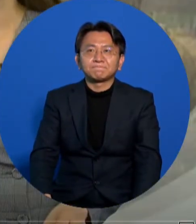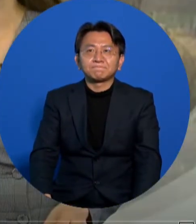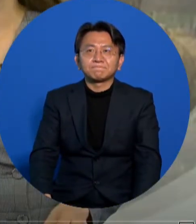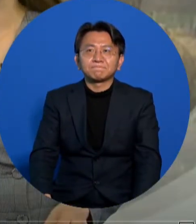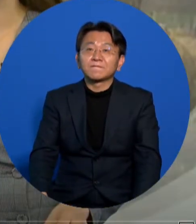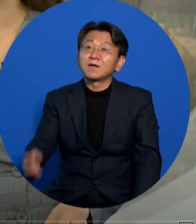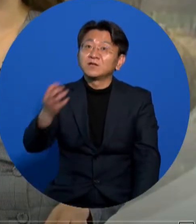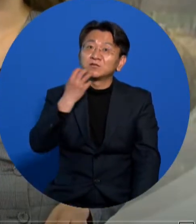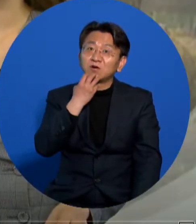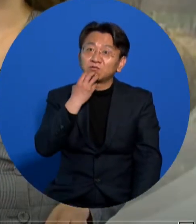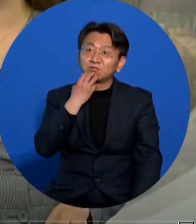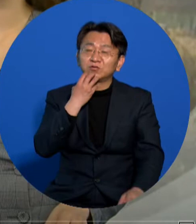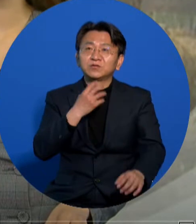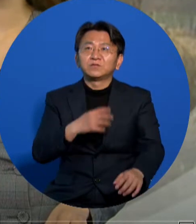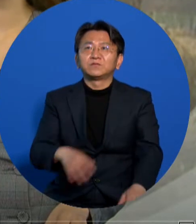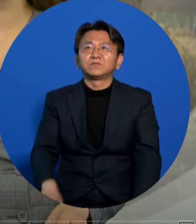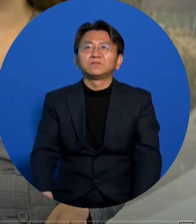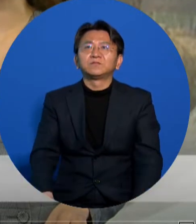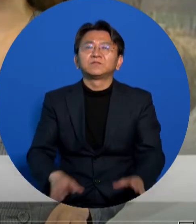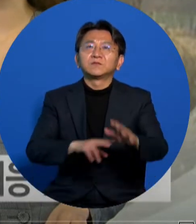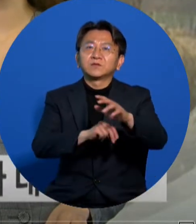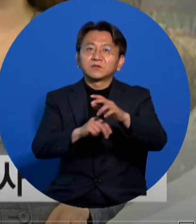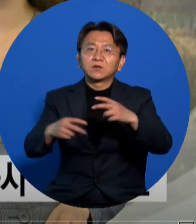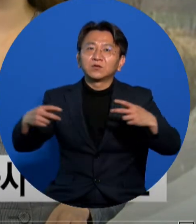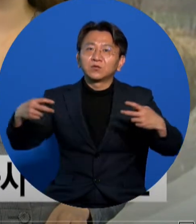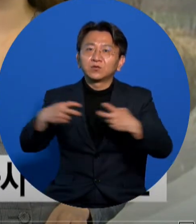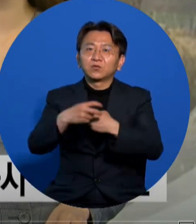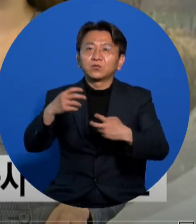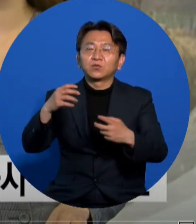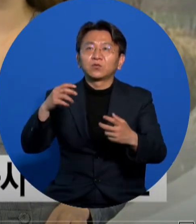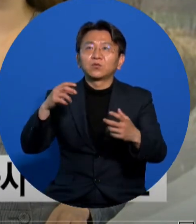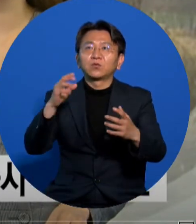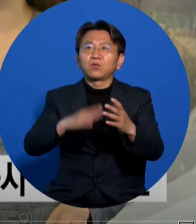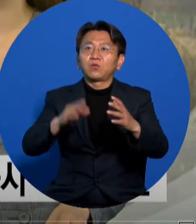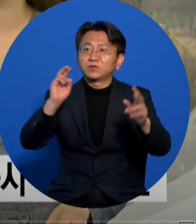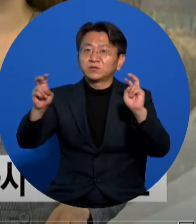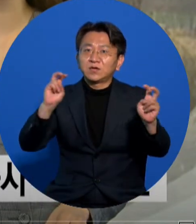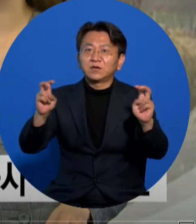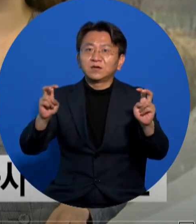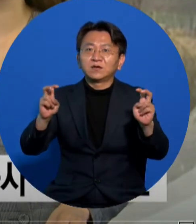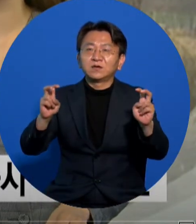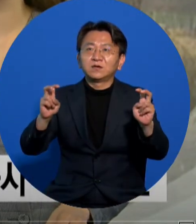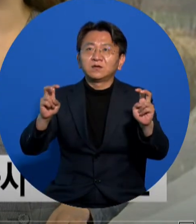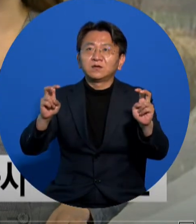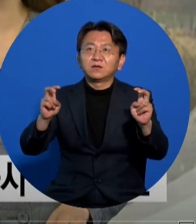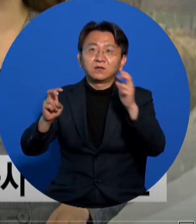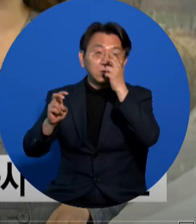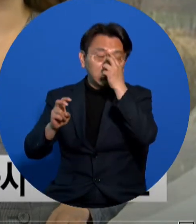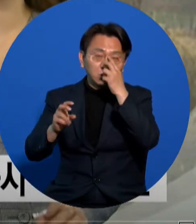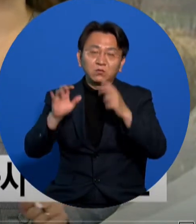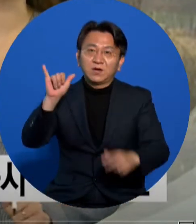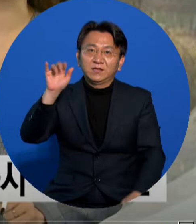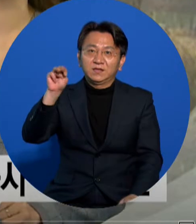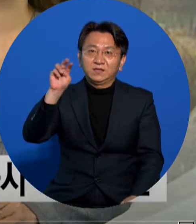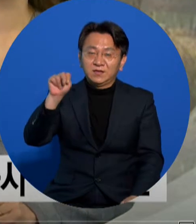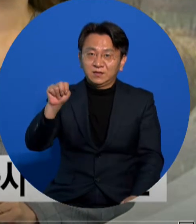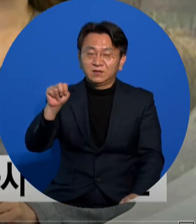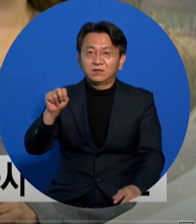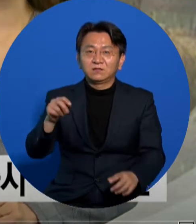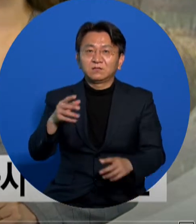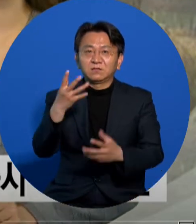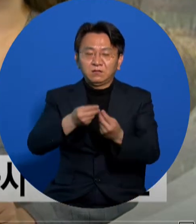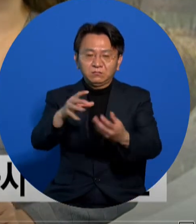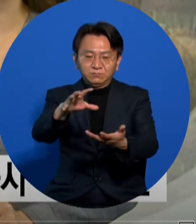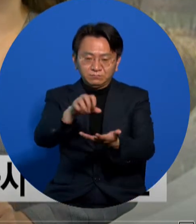네, 서울 지하철을 운영하는 서울교통공사가 장애인 단체에 대응하기 위해서 작성한 문건을 YTN 취재진이 확보했습니다.